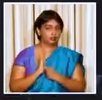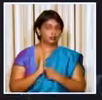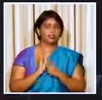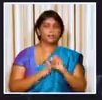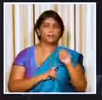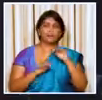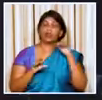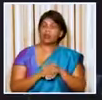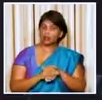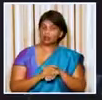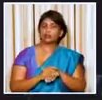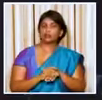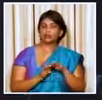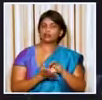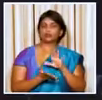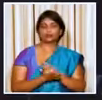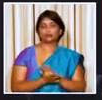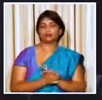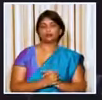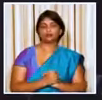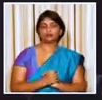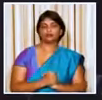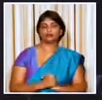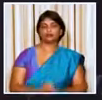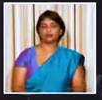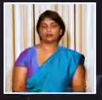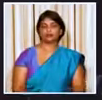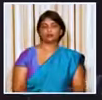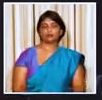පාර්ලිමේන්තුවේ ඇතුලේ ඉන්න අය ගැන තීරණය කළ හරි ගන්න. මේක නම් තීරණයක් ගන්න. තැන්කියු. මේක හොඳ නෑ.